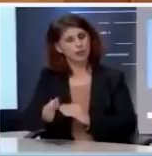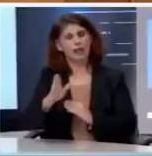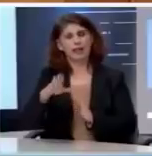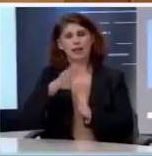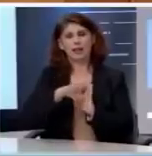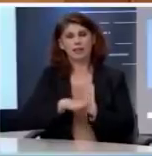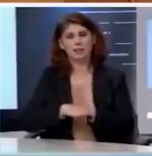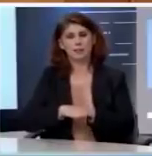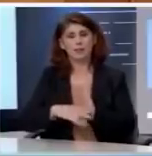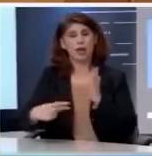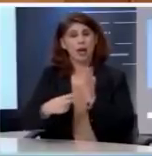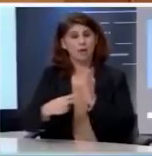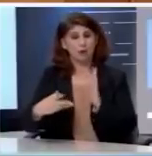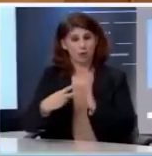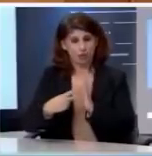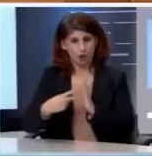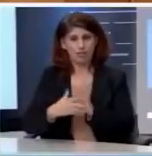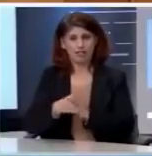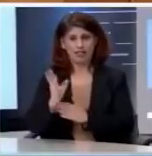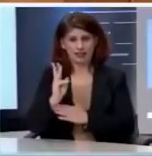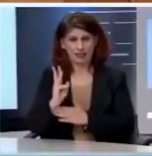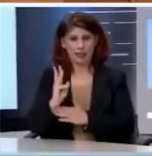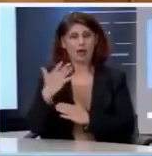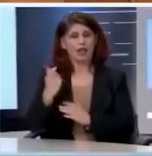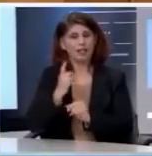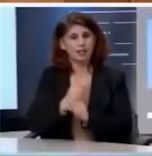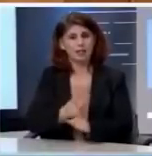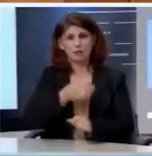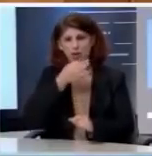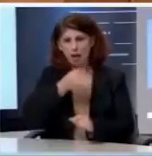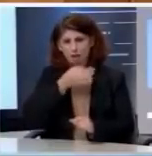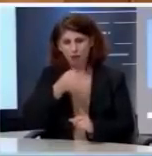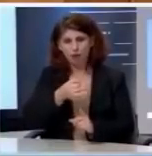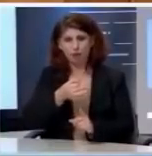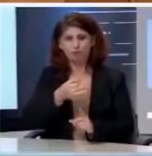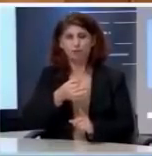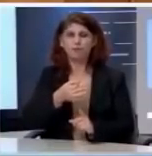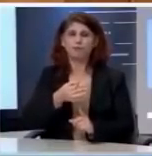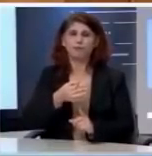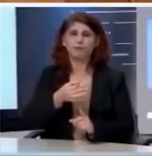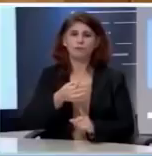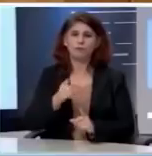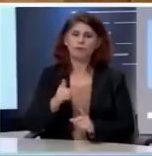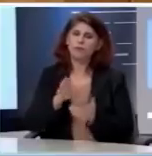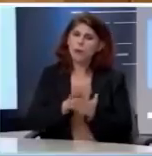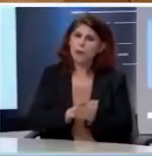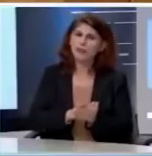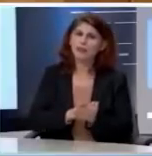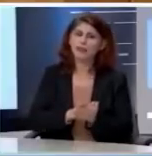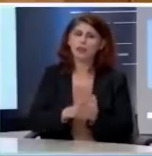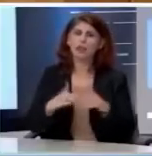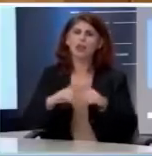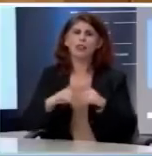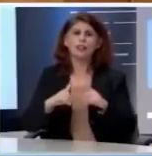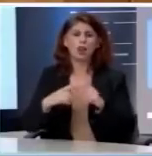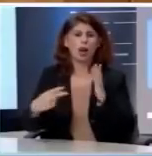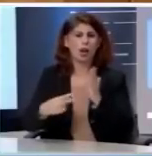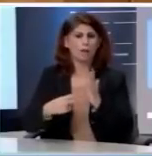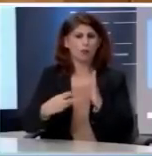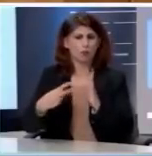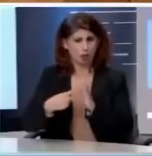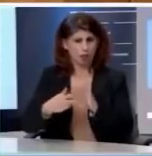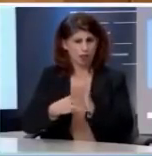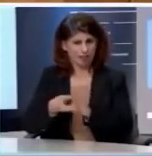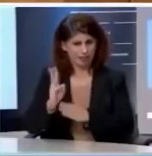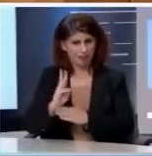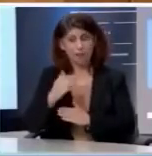λίστα τον Αύγουστο του 2013. Υπάρχει συγκεκριμένη αναφορά από έναν από τους μάρτυρες για το δελτίο του Αυγούστου 2013, που δεν μπορώ να μην